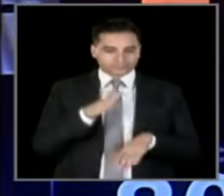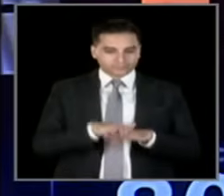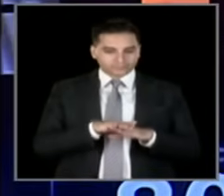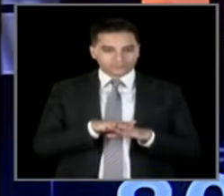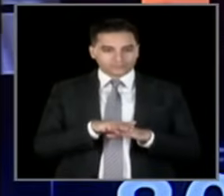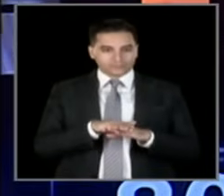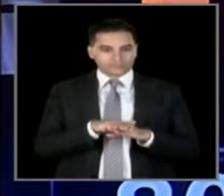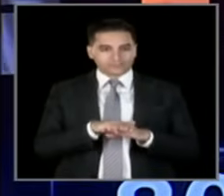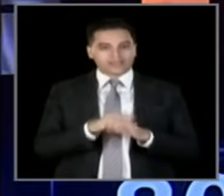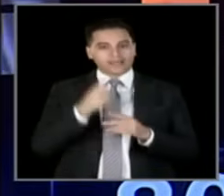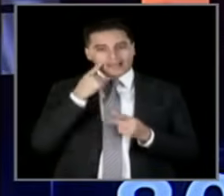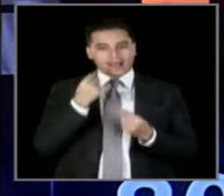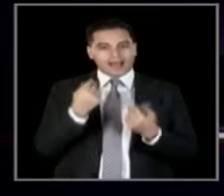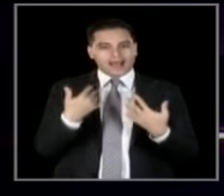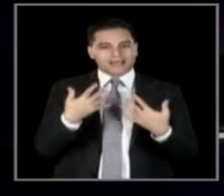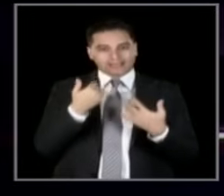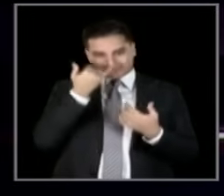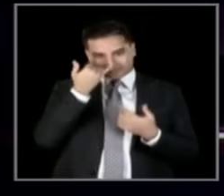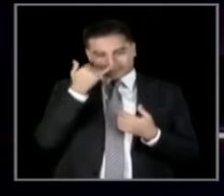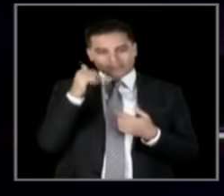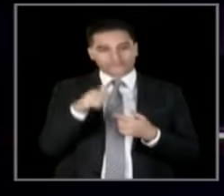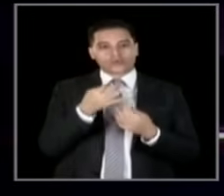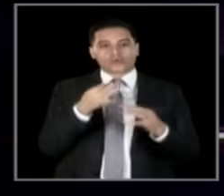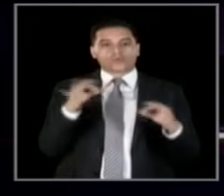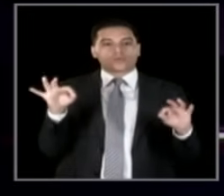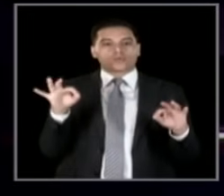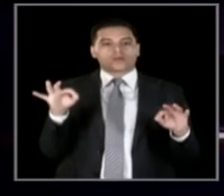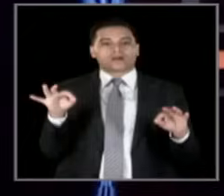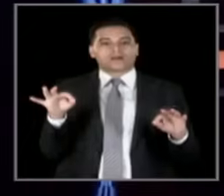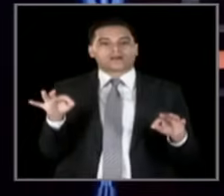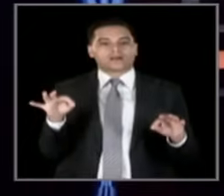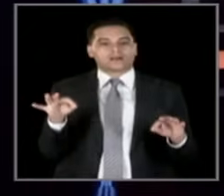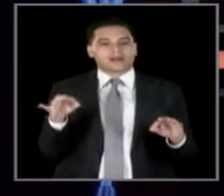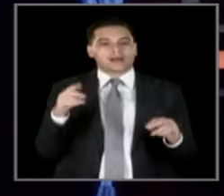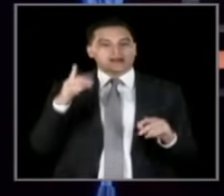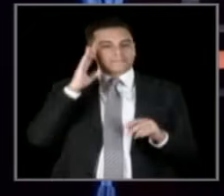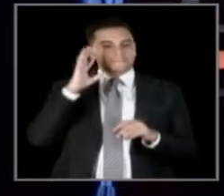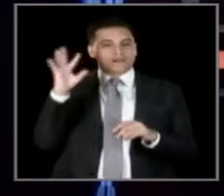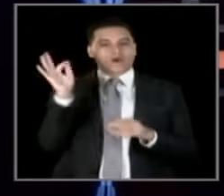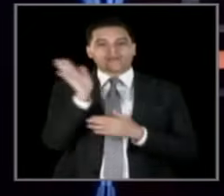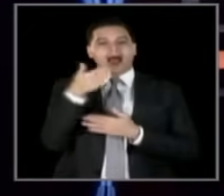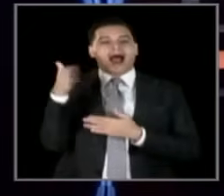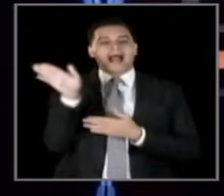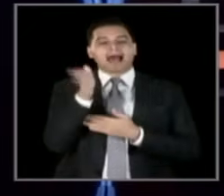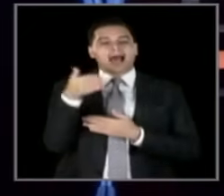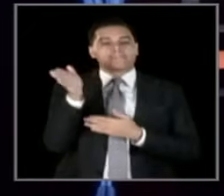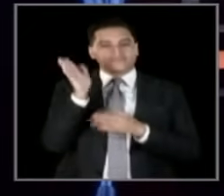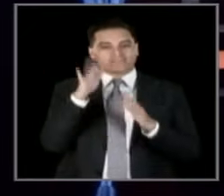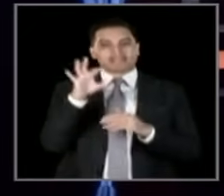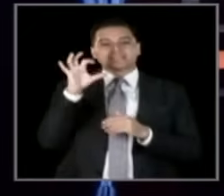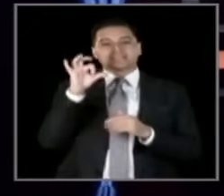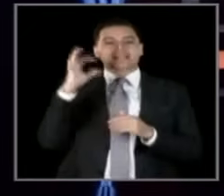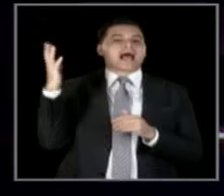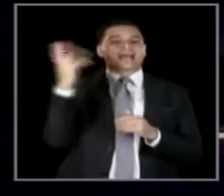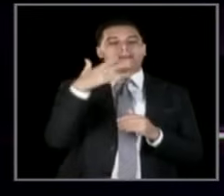سؤال دمه خفيف جدا، في كل الأعلام، يعني على الشاشة هيبقى عندنا